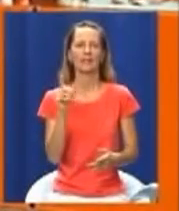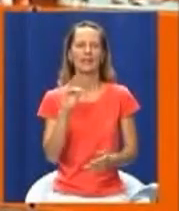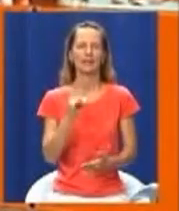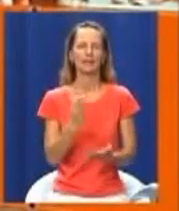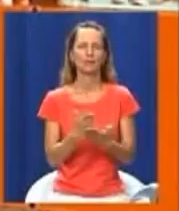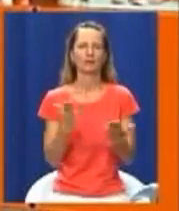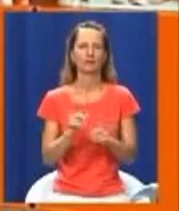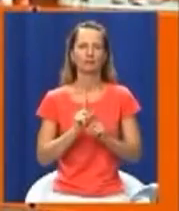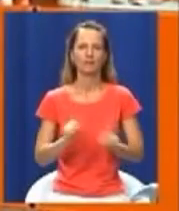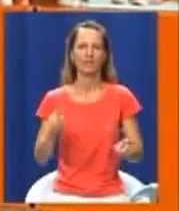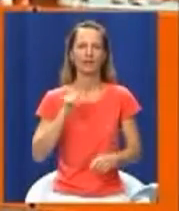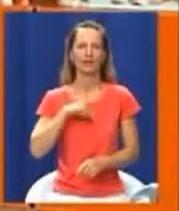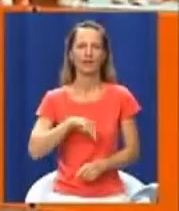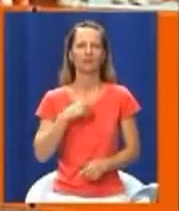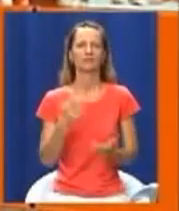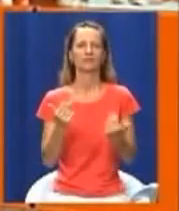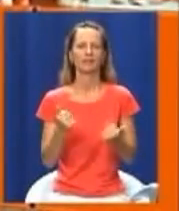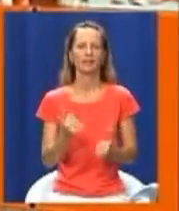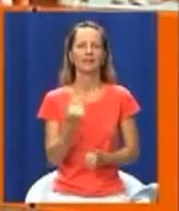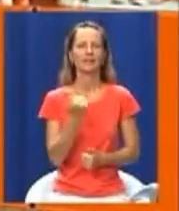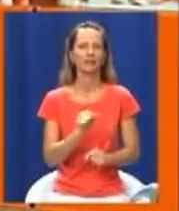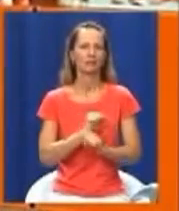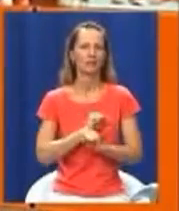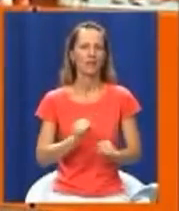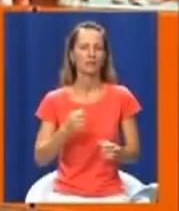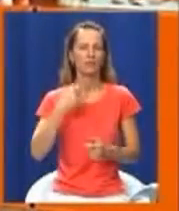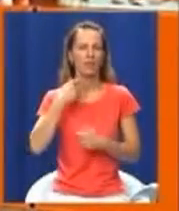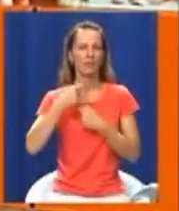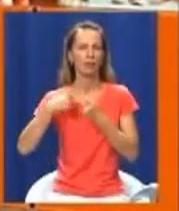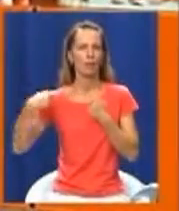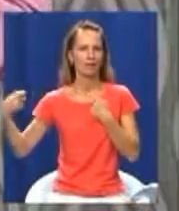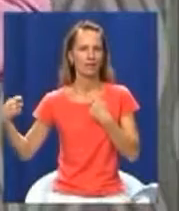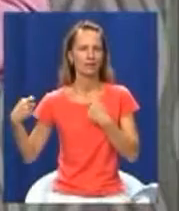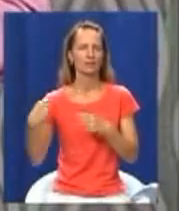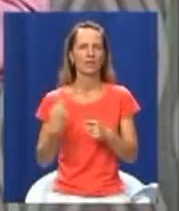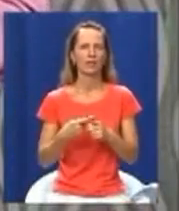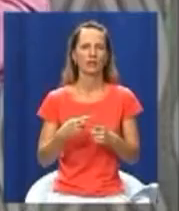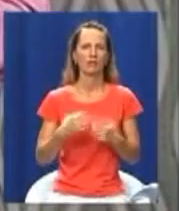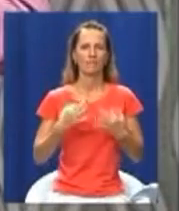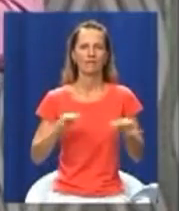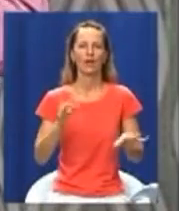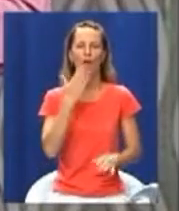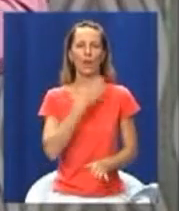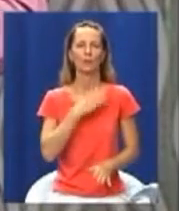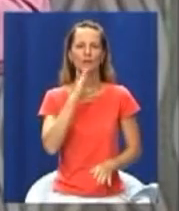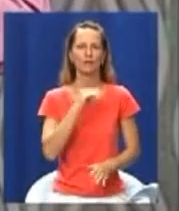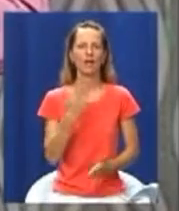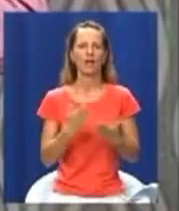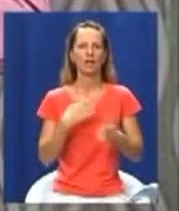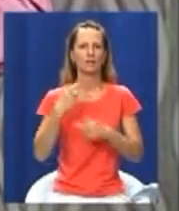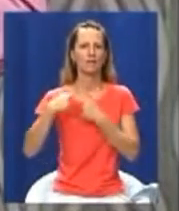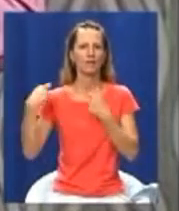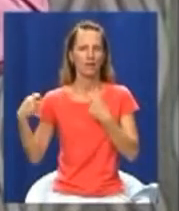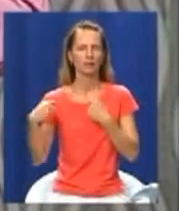певні особливості характеру? Так, їх не можна тримати на прив'язі. Тобто це волелюбні собаки такі. Якщо їх починаєш прив'язувати,